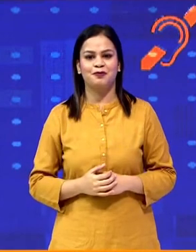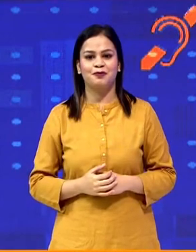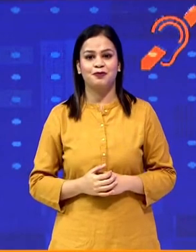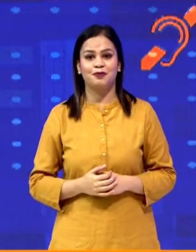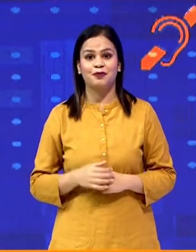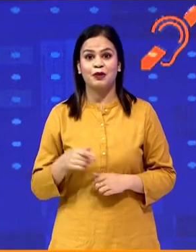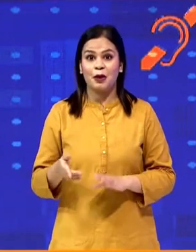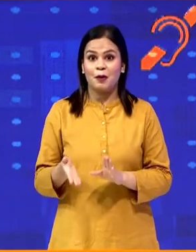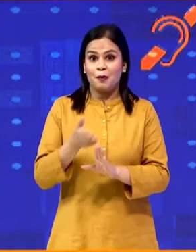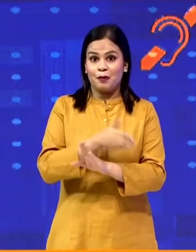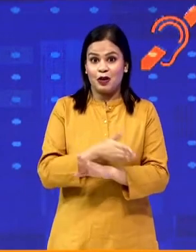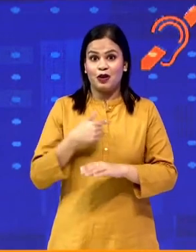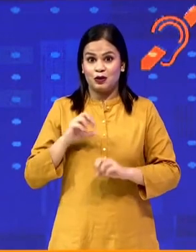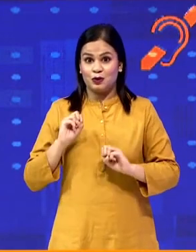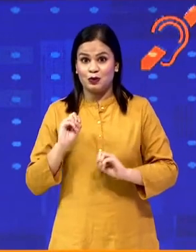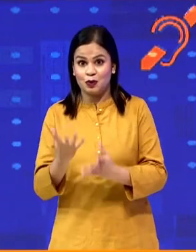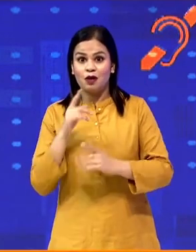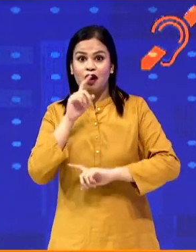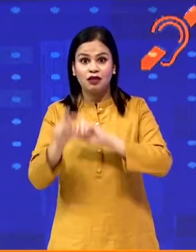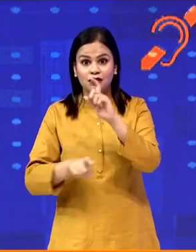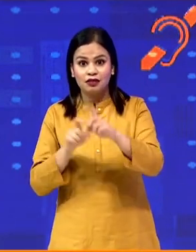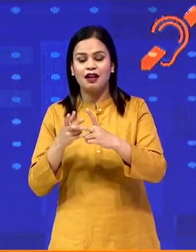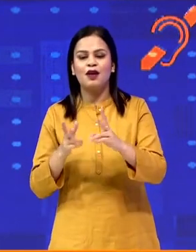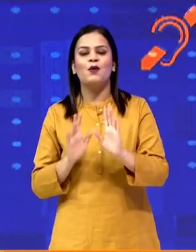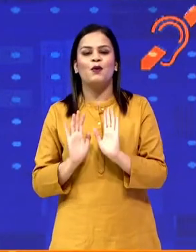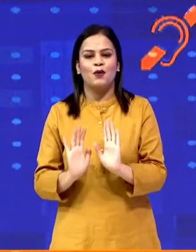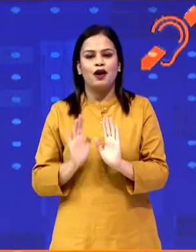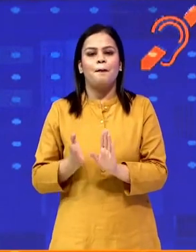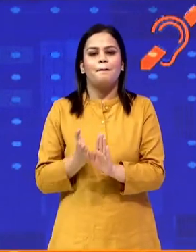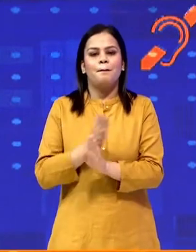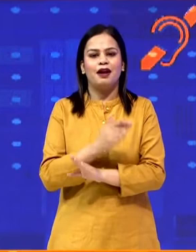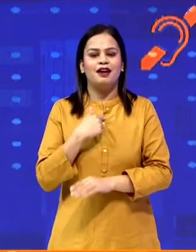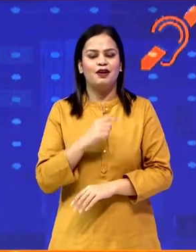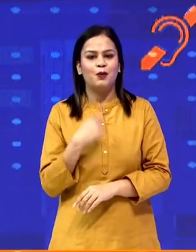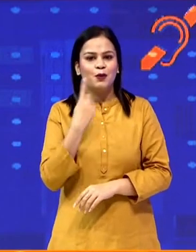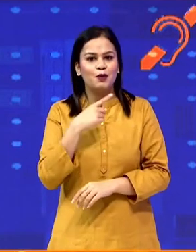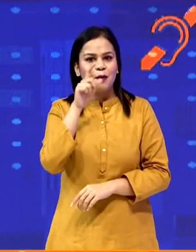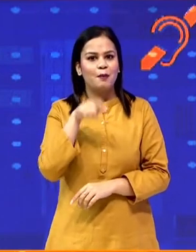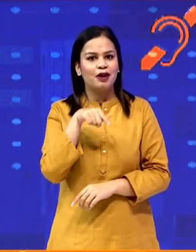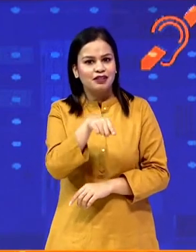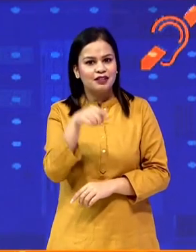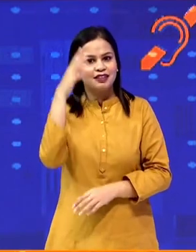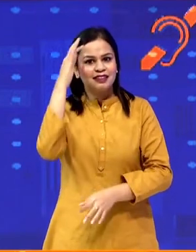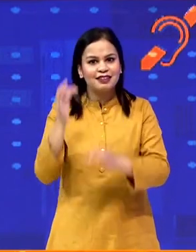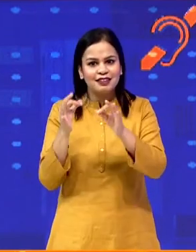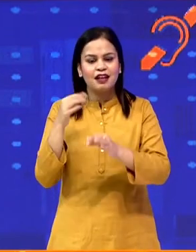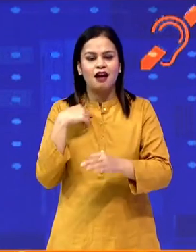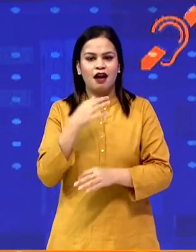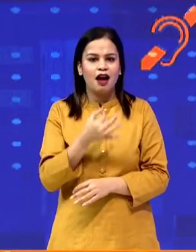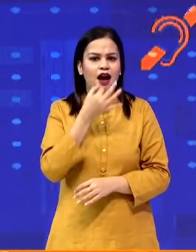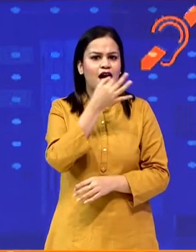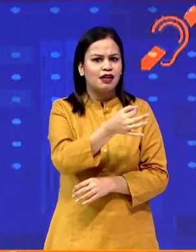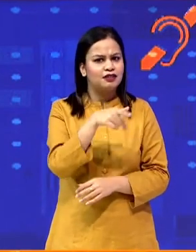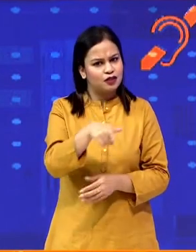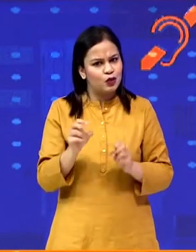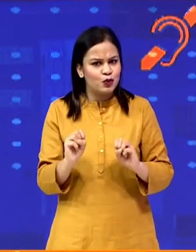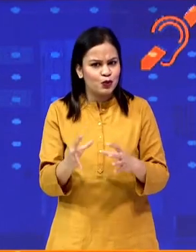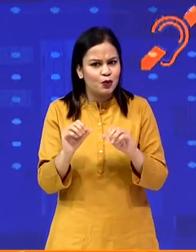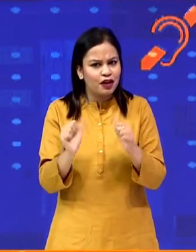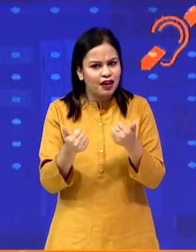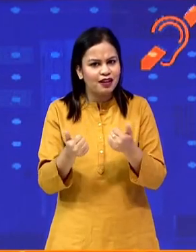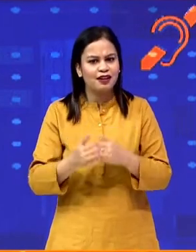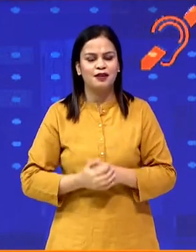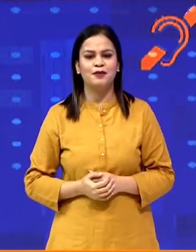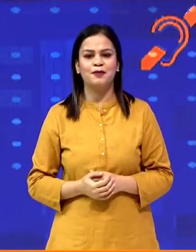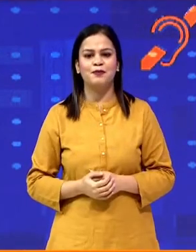और इससे पहले क्या आपके अदालत में इजामत सवालात का सिलसिला शुरू करें आज के जज दिनेश त्रिवेदी के ज्यादा चाहेंगे आज